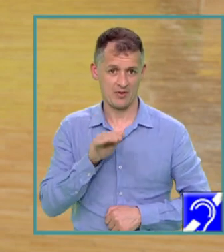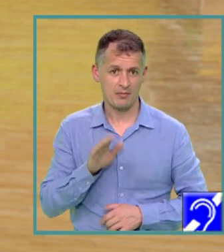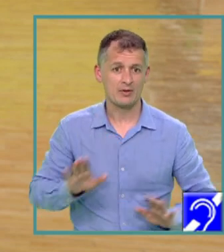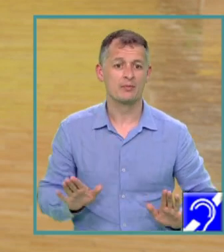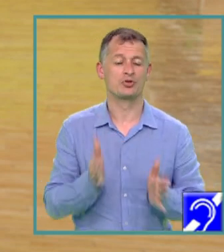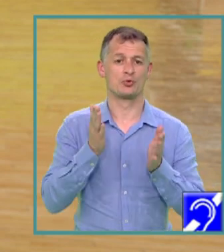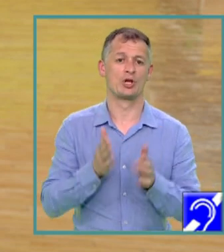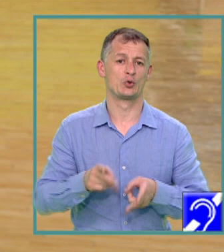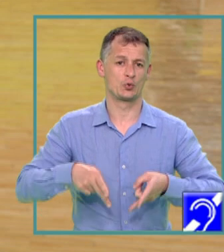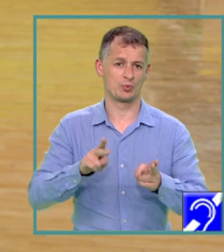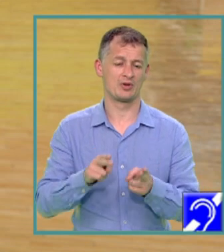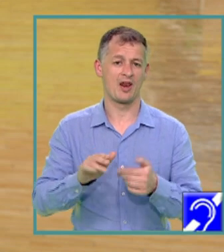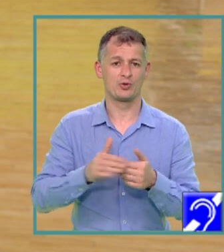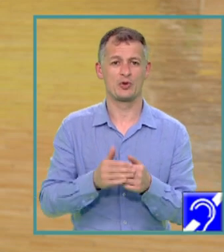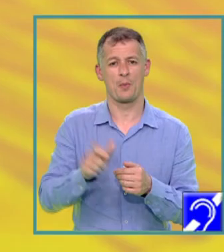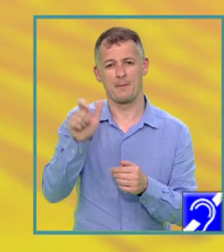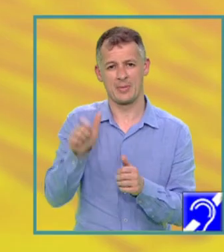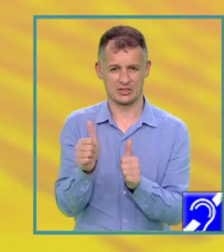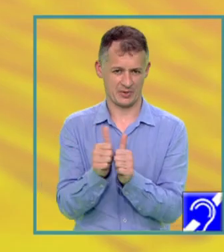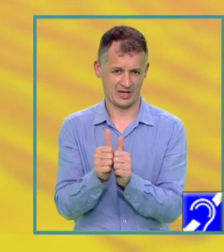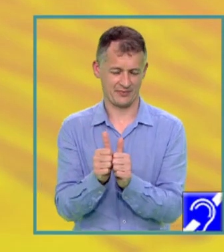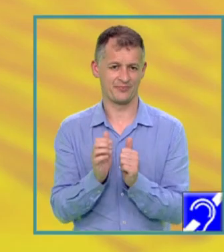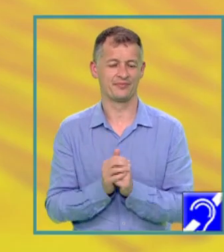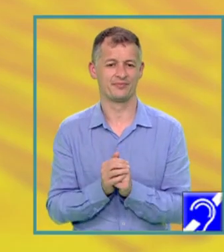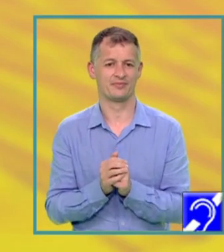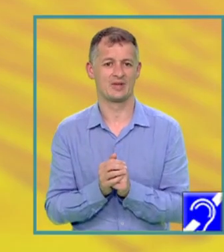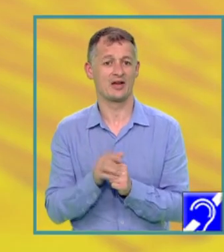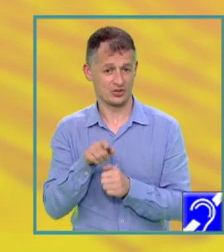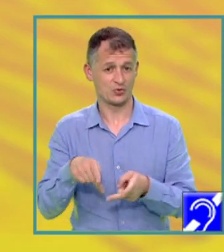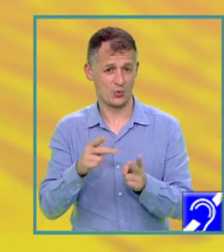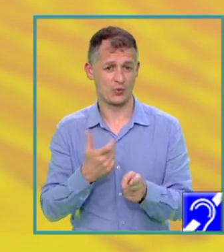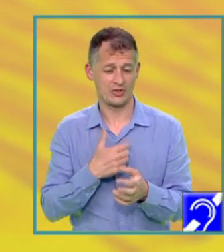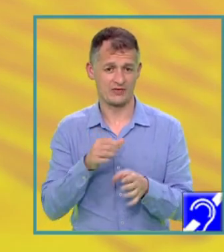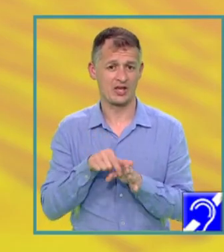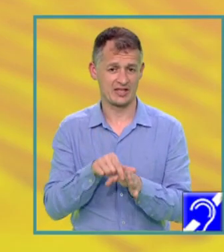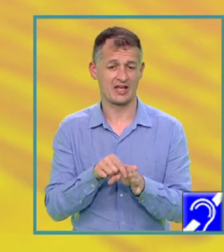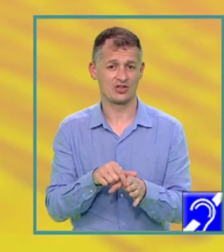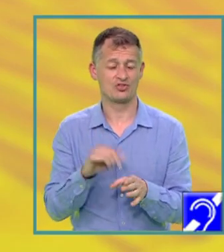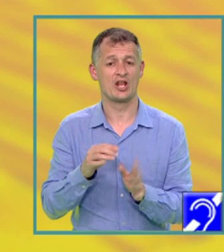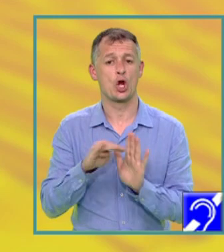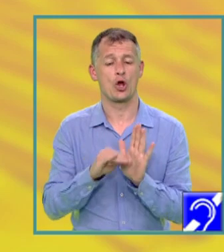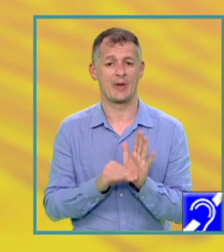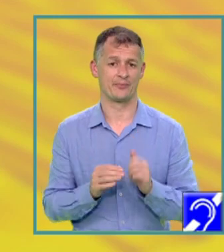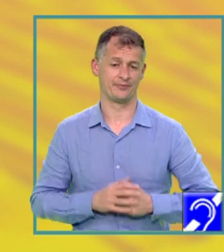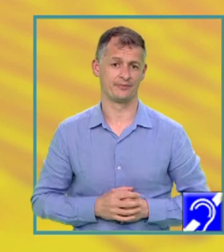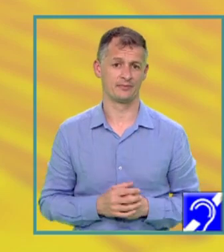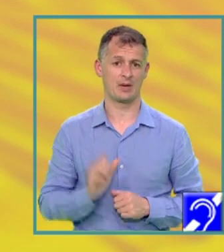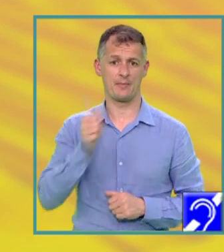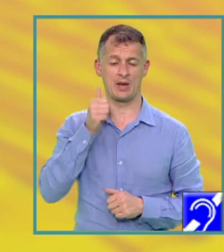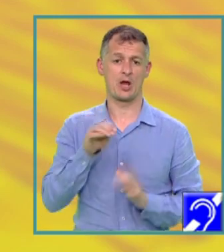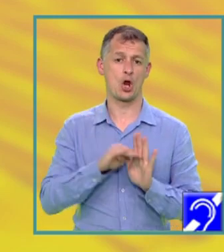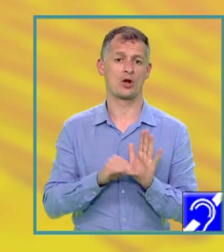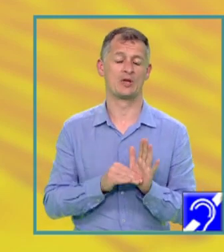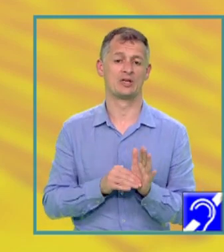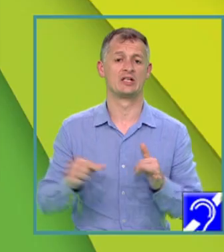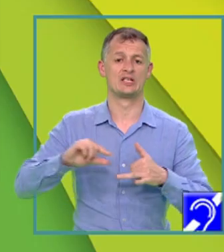la drum alături de un partener. Iată că acest drum poate să fie ghidat și de anumite norme. Prima normă este cea